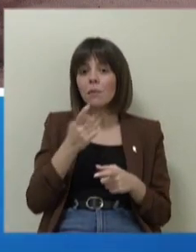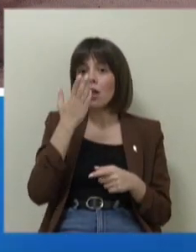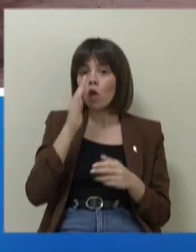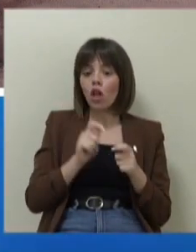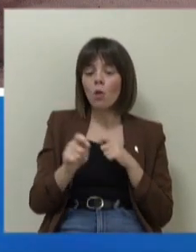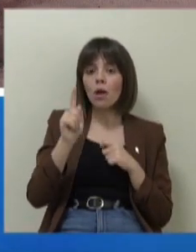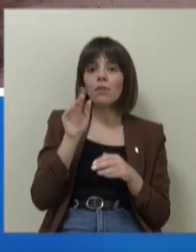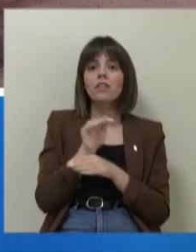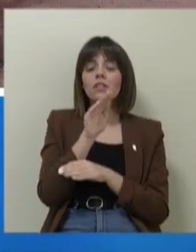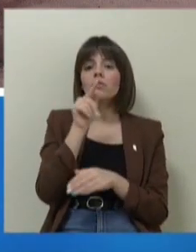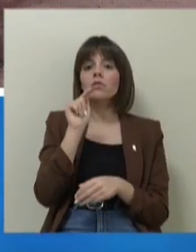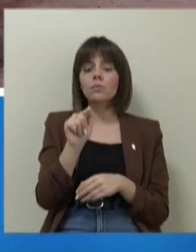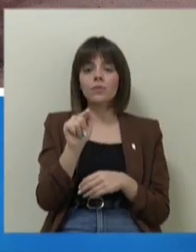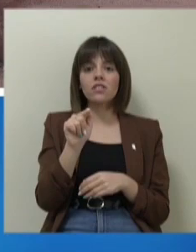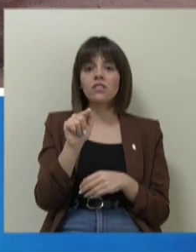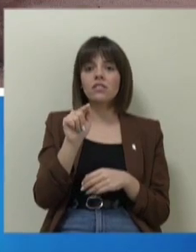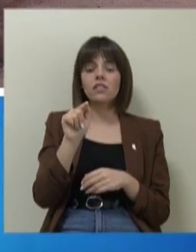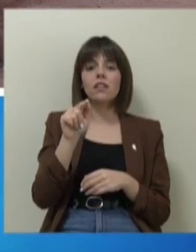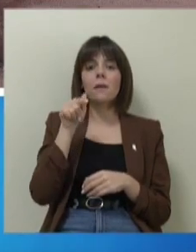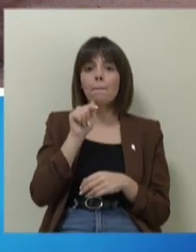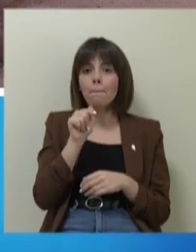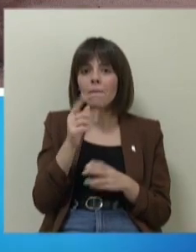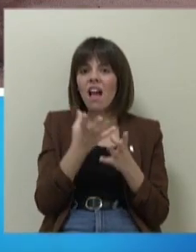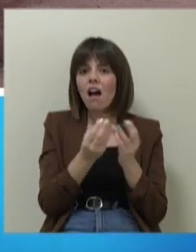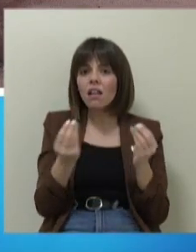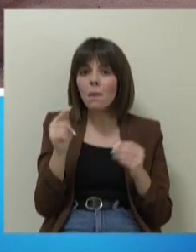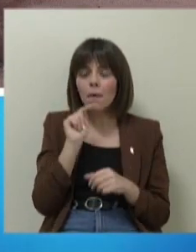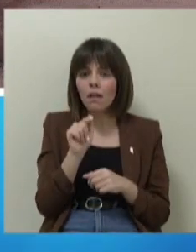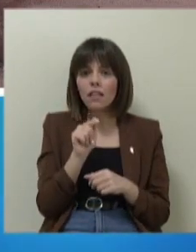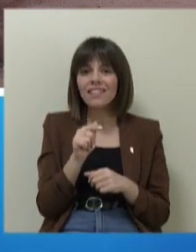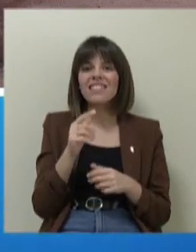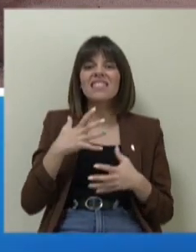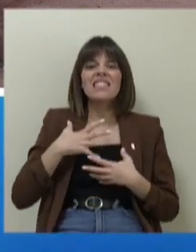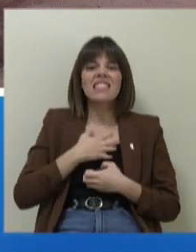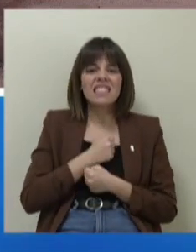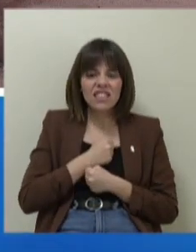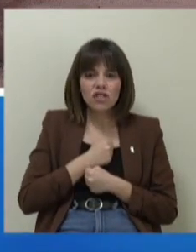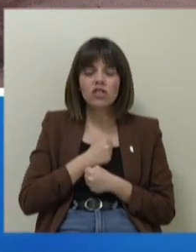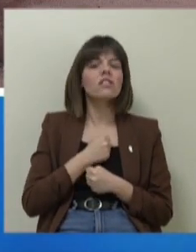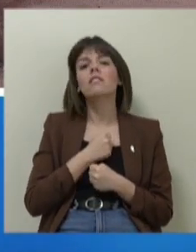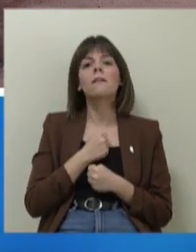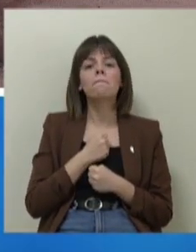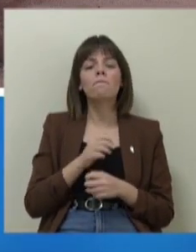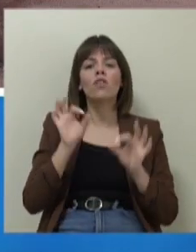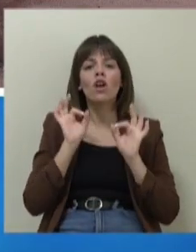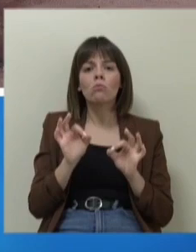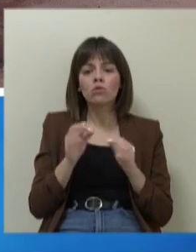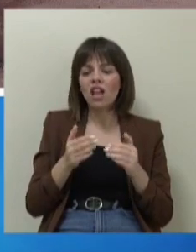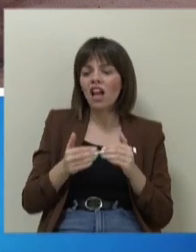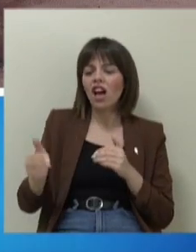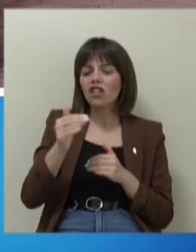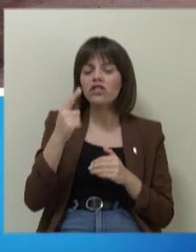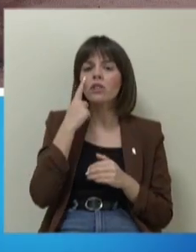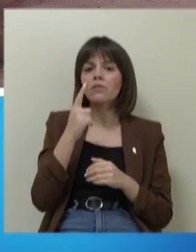doğadan kopuk bir yaşam anlamına gelmiyor. Şehir demek çirkin, kalabalık, sıkıcı, muhakkak kaçılması